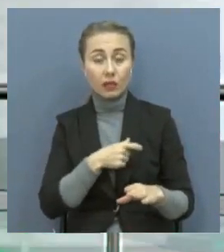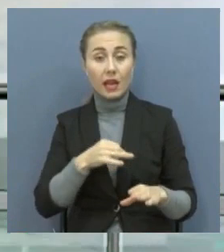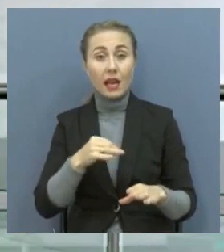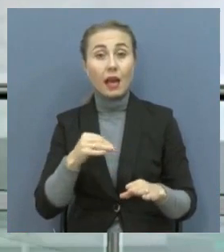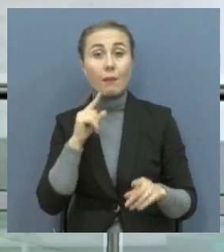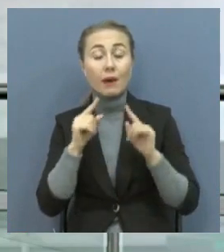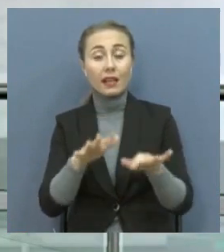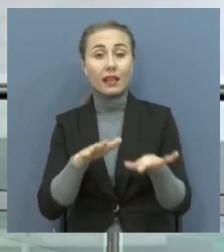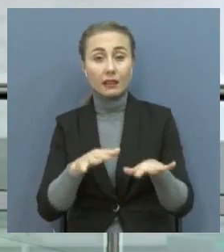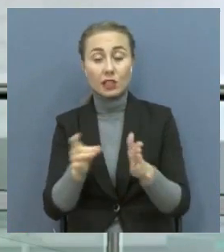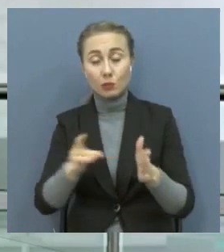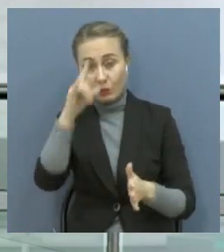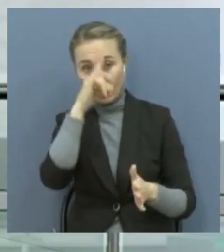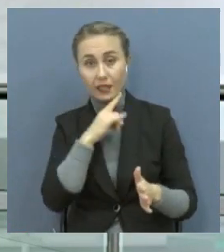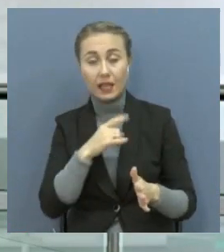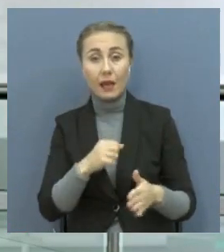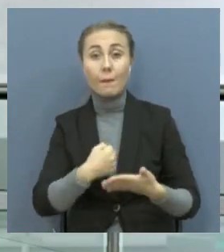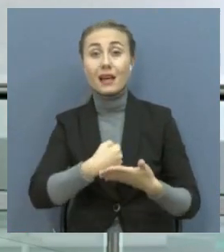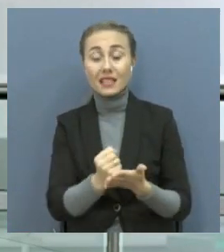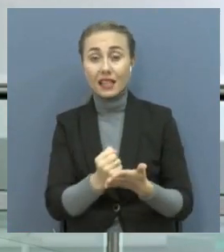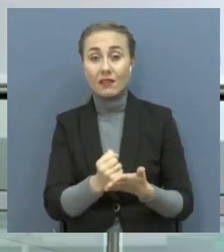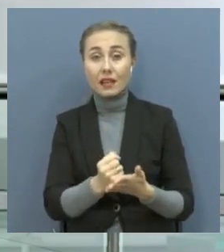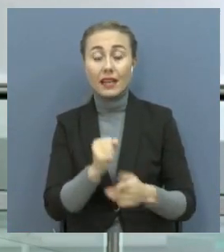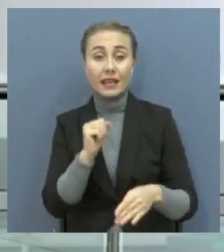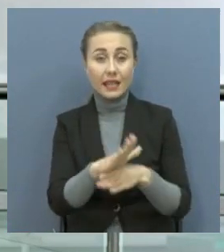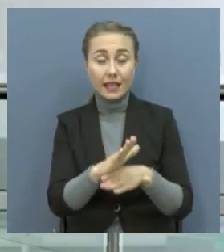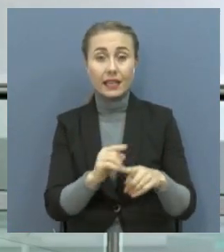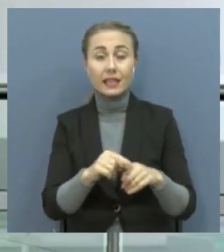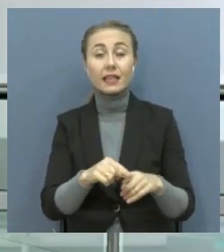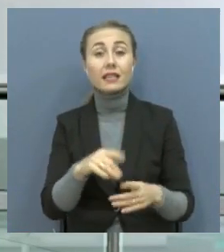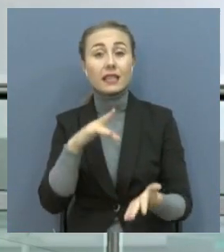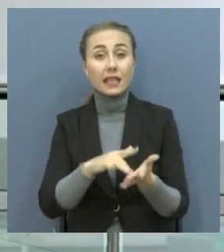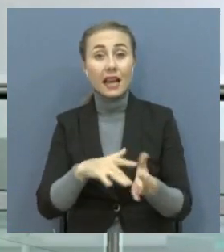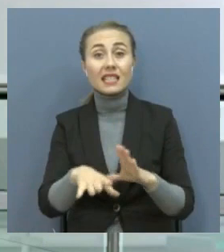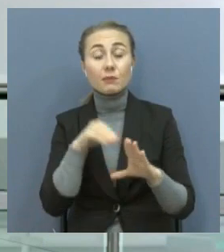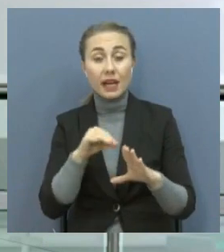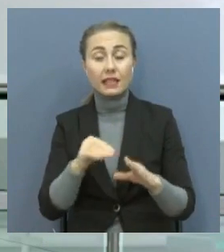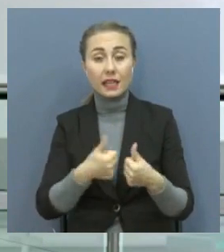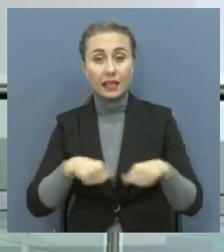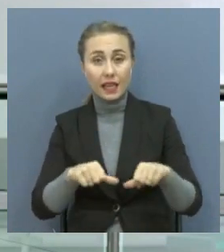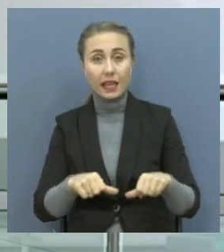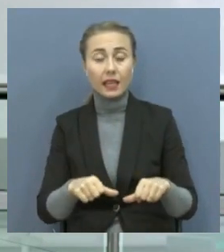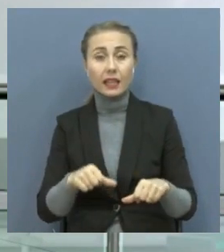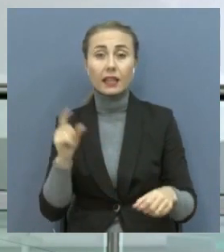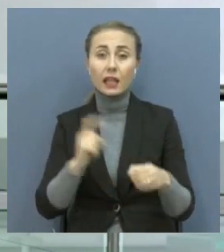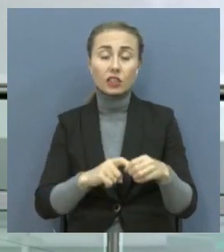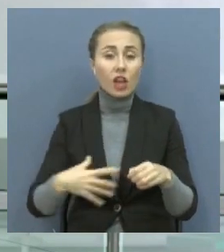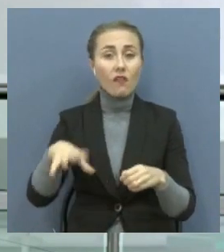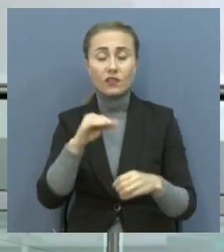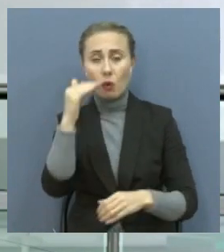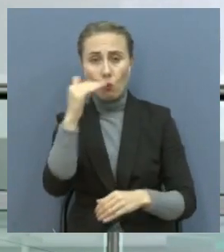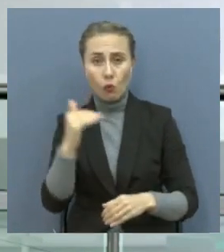Республики Казахстан. Кроме того, постановлением Центральной избирательной комиссии назначаются выборы депутатов маслихатов всех